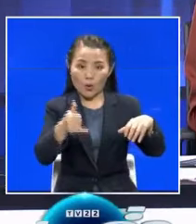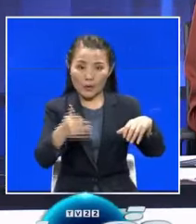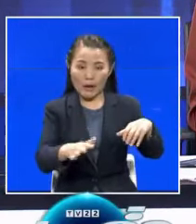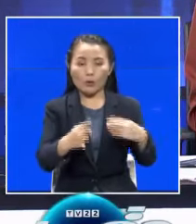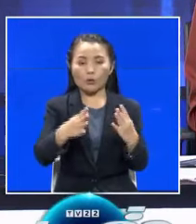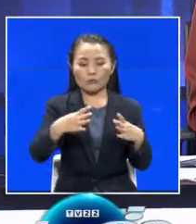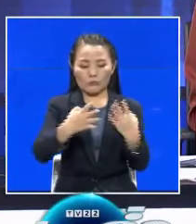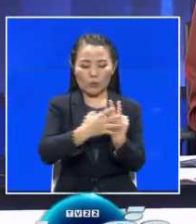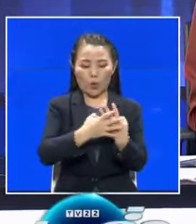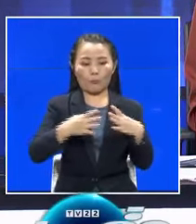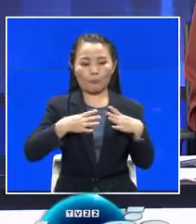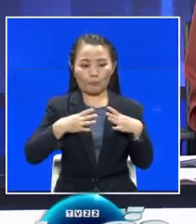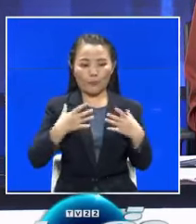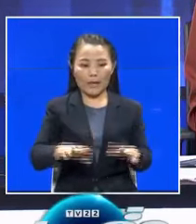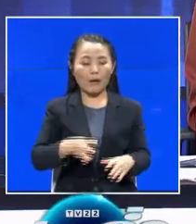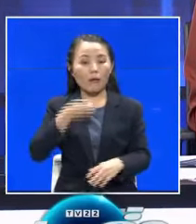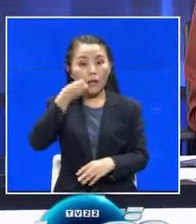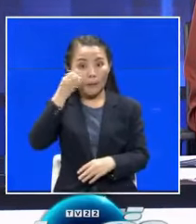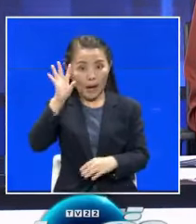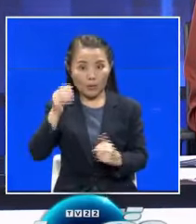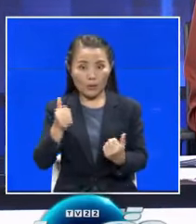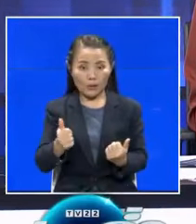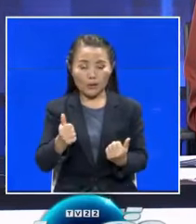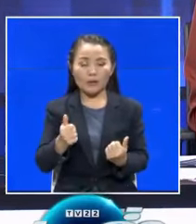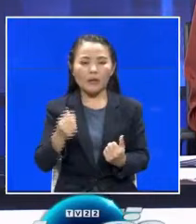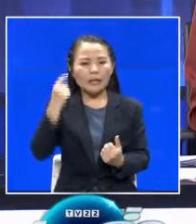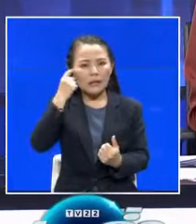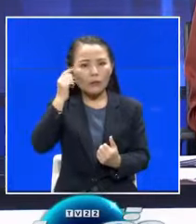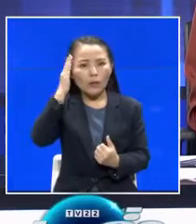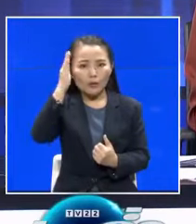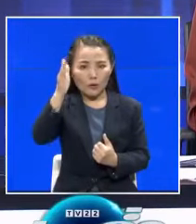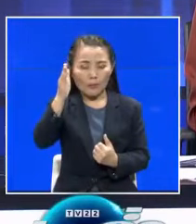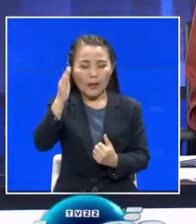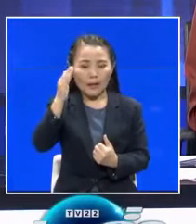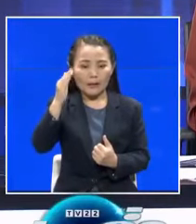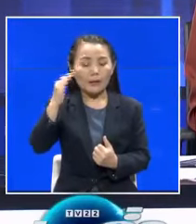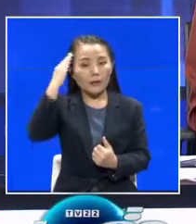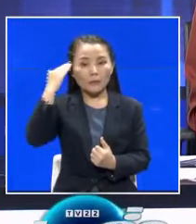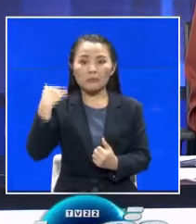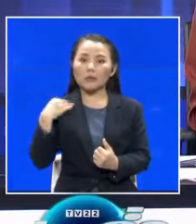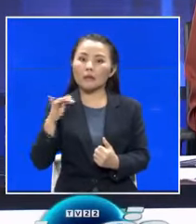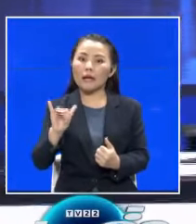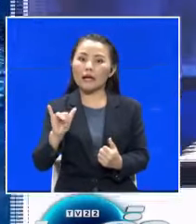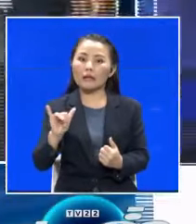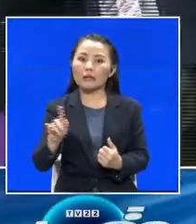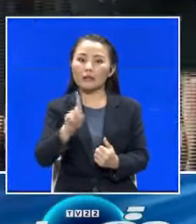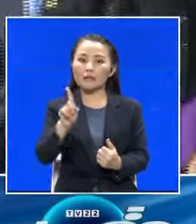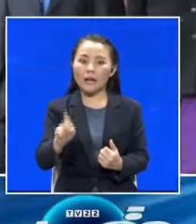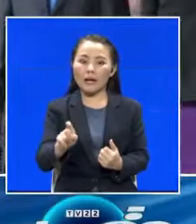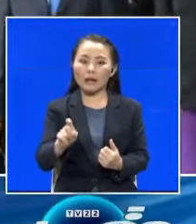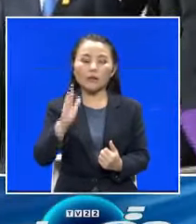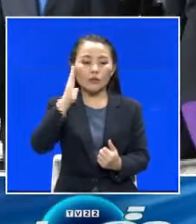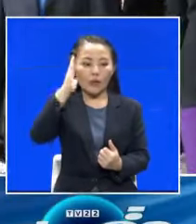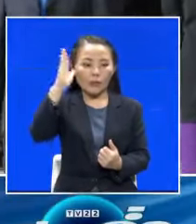แล้วแล้วก็กลับไปอยู่ที่บ้านจันทร์สองล่าแล้วดังนั้นหลังจากนี้เป็นโอกาสของคุณยิ่งลักษณ์ชินวัตรหรือไม่ที่จะ